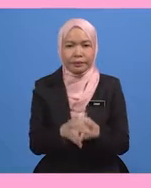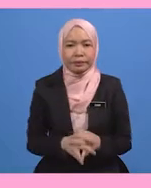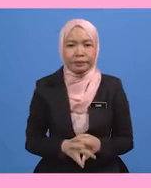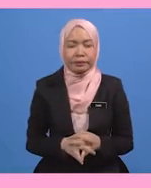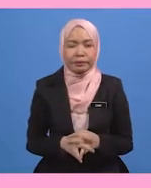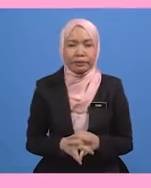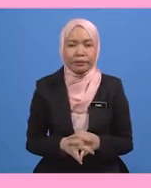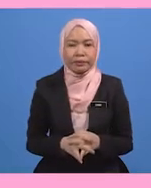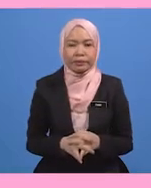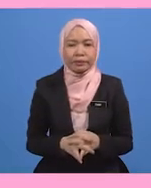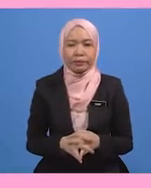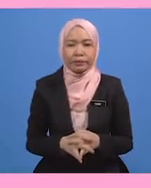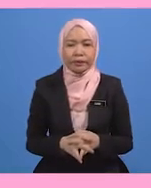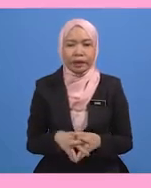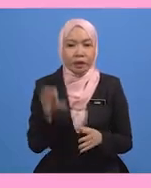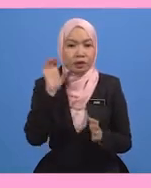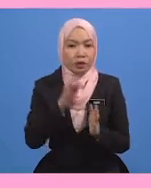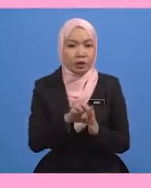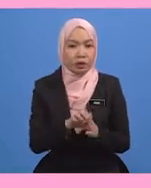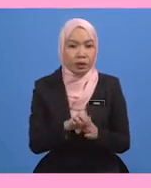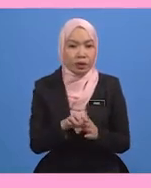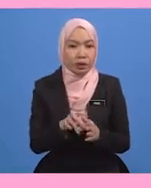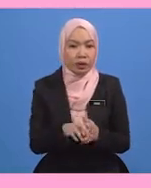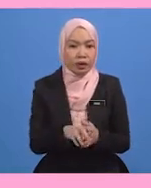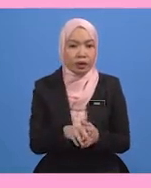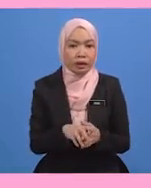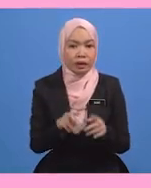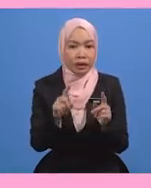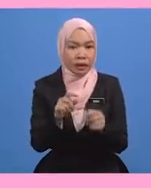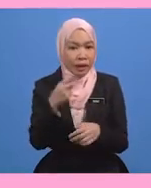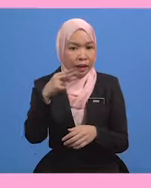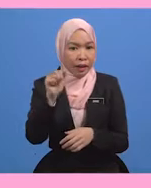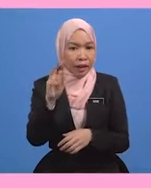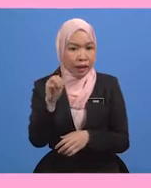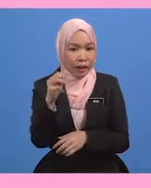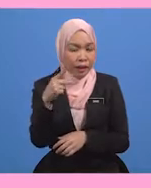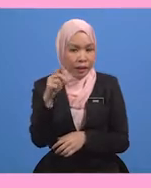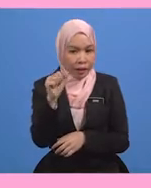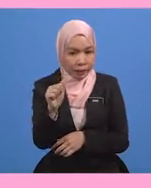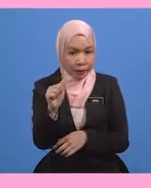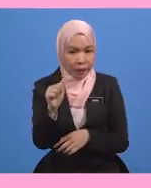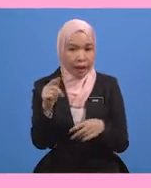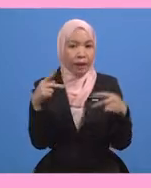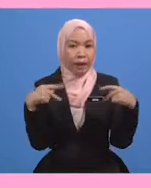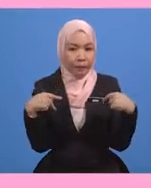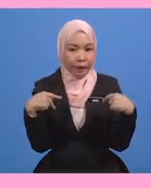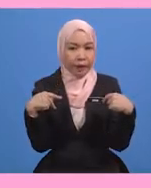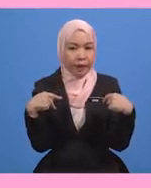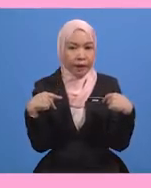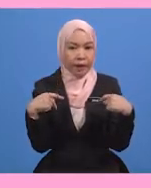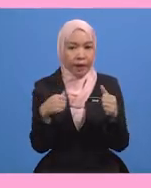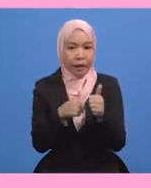kemarahan Belanda di Indonesia. Ingat tak Ustazah ada nyatakan yang Hamka pernah